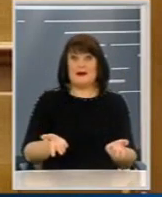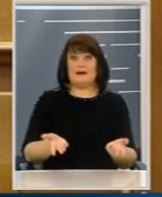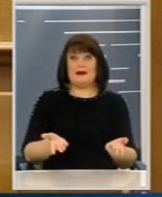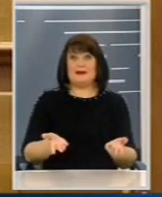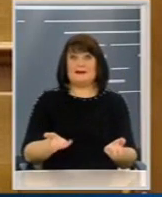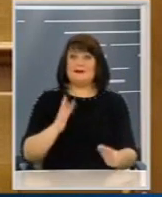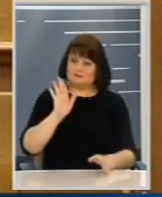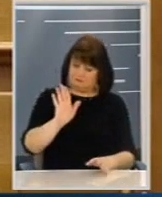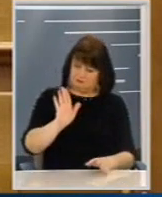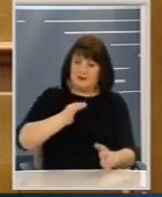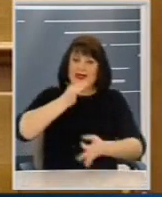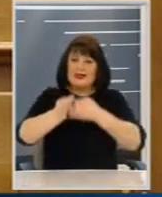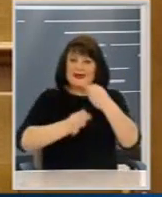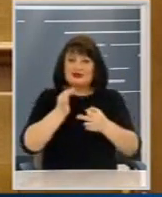τα πω εγώ λοιπόν. Κατά τη διετία 15-16